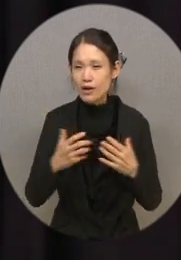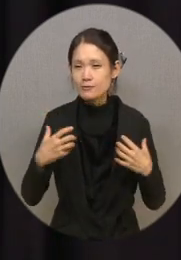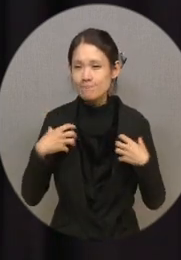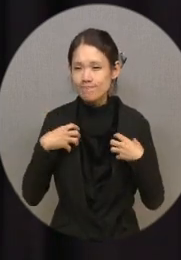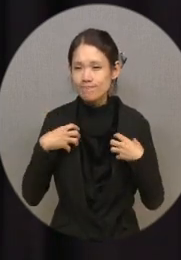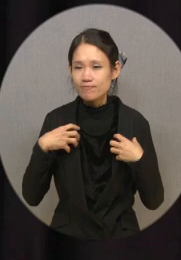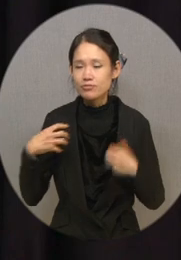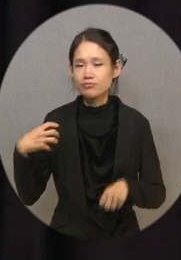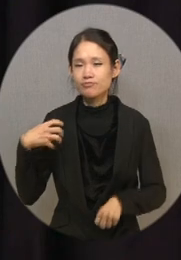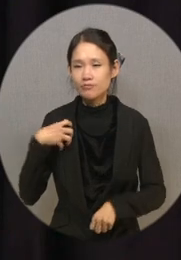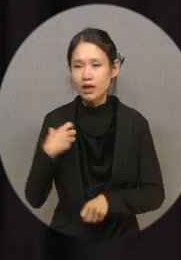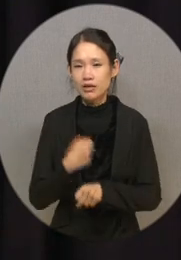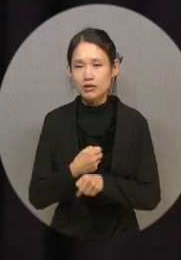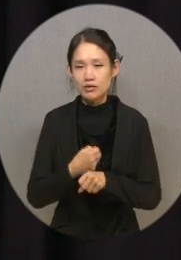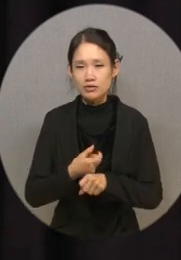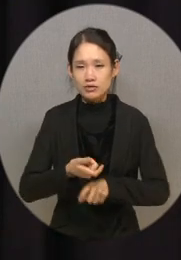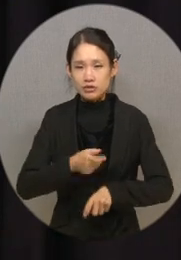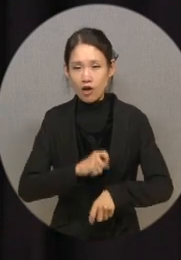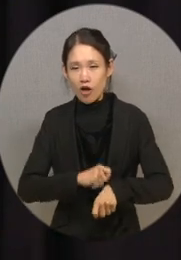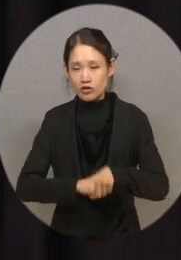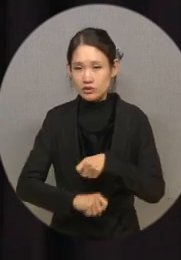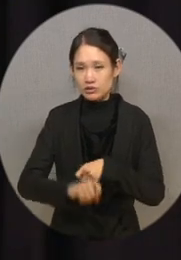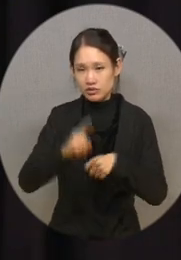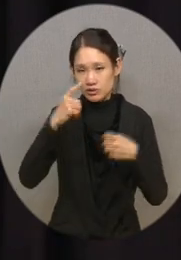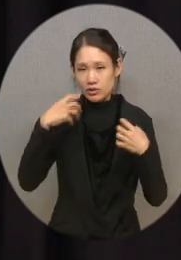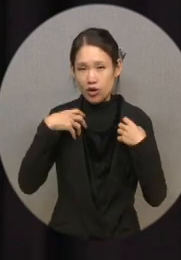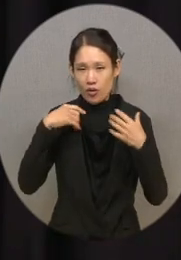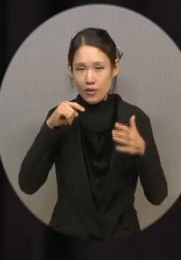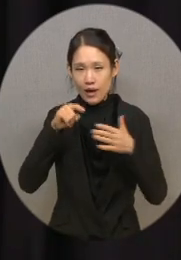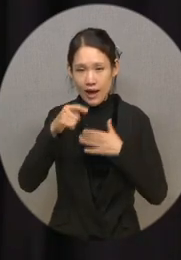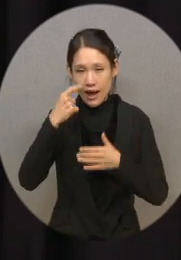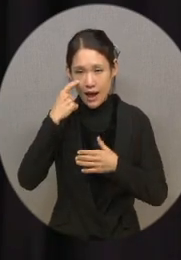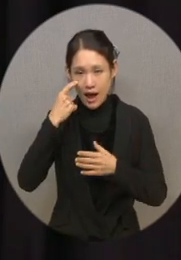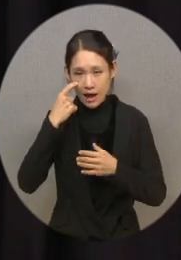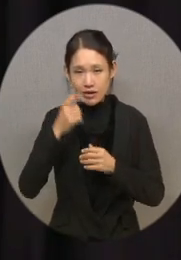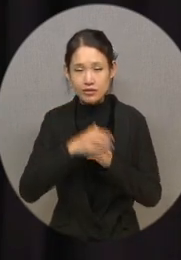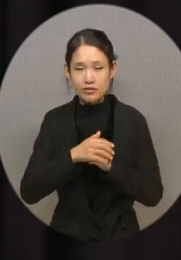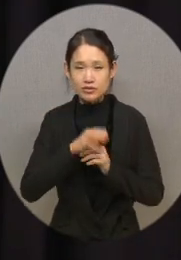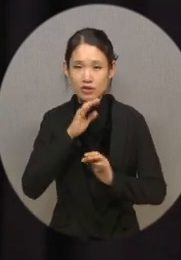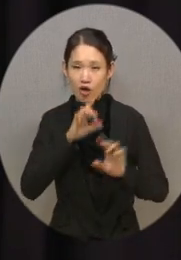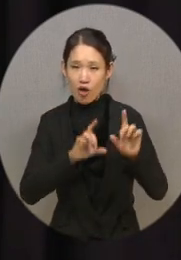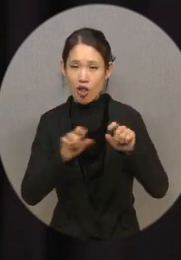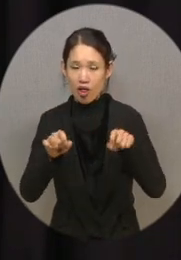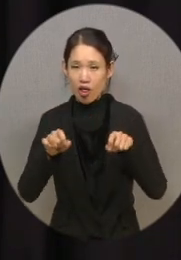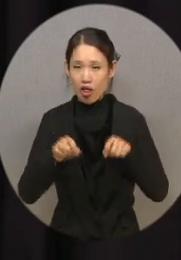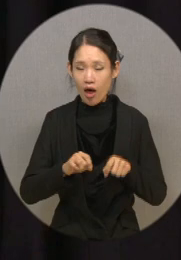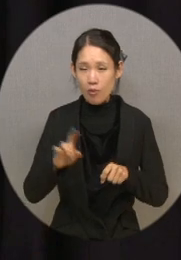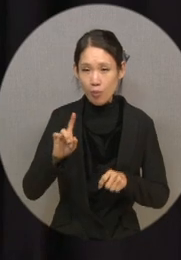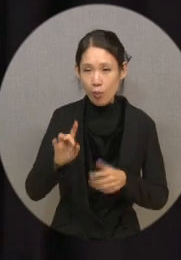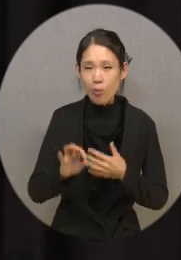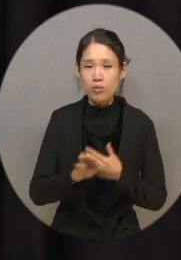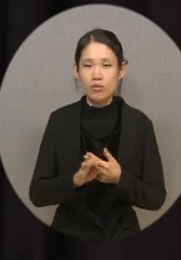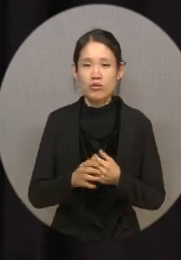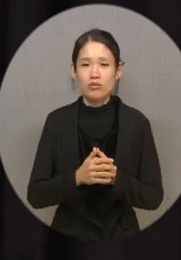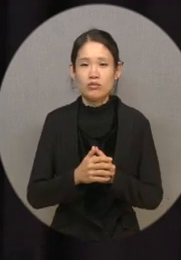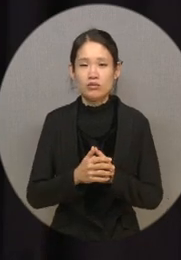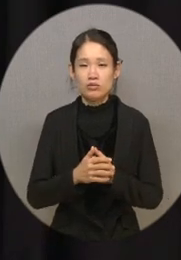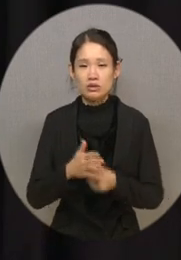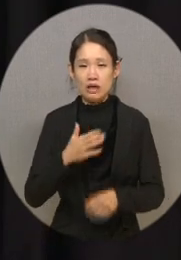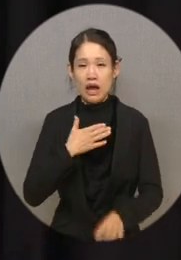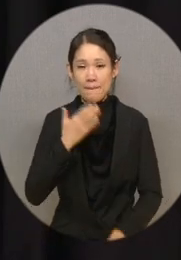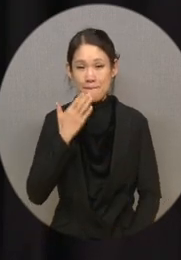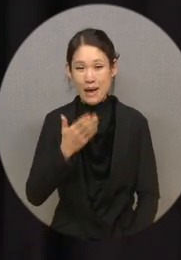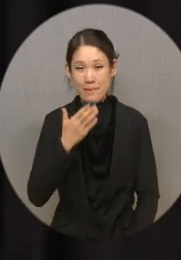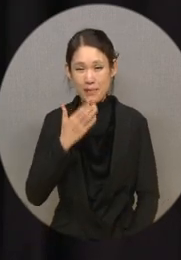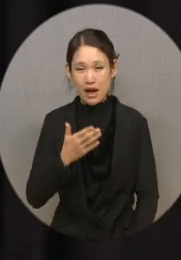하는 걸로 자꾸만 적극적으로 정부가 나서다가 보니까는 어떤 현상이 오냐면 국민들은 자기가 할 수 있는